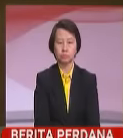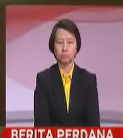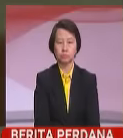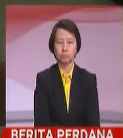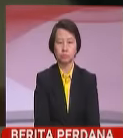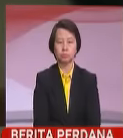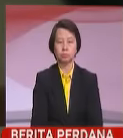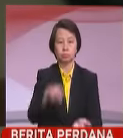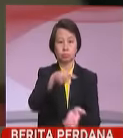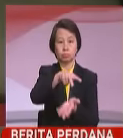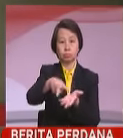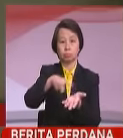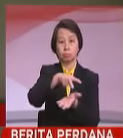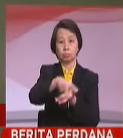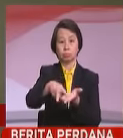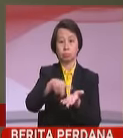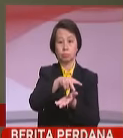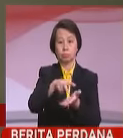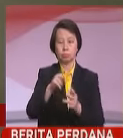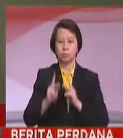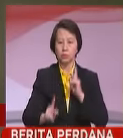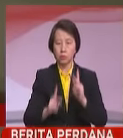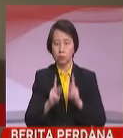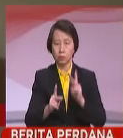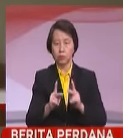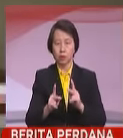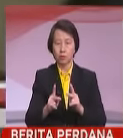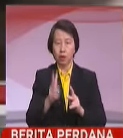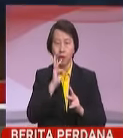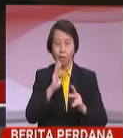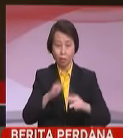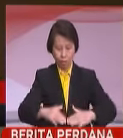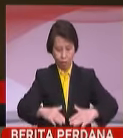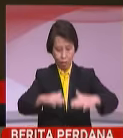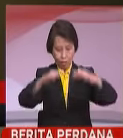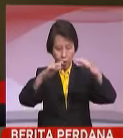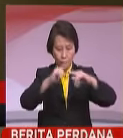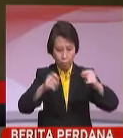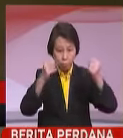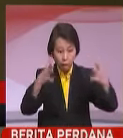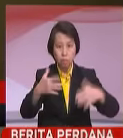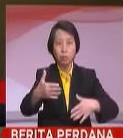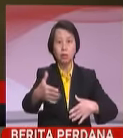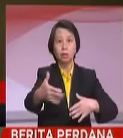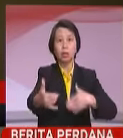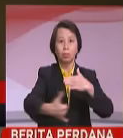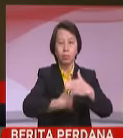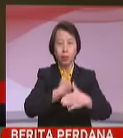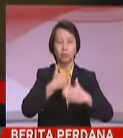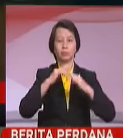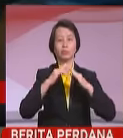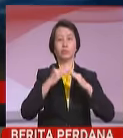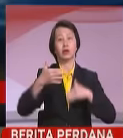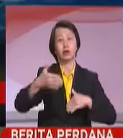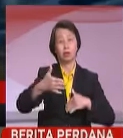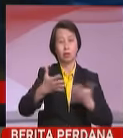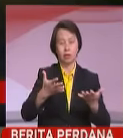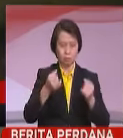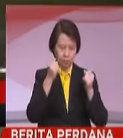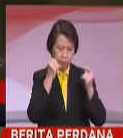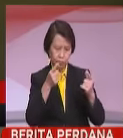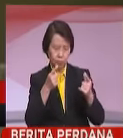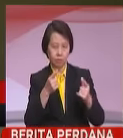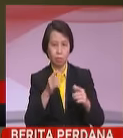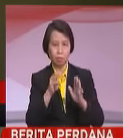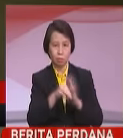Tular sebuah video, kediaman seorang penduduk bukan sahaja dimasuki air, malah banyak ikan tersesat masuk ke rumah itu. Ia dibuat naik